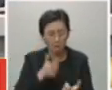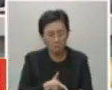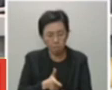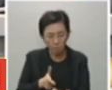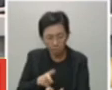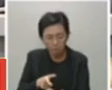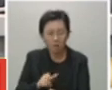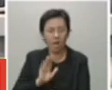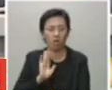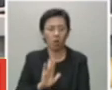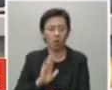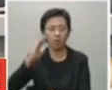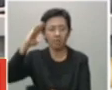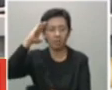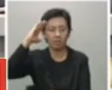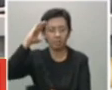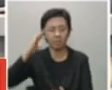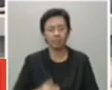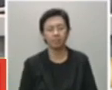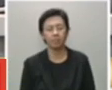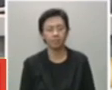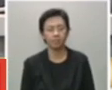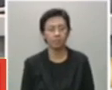กองทัพครับ